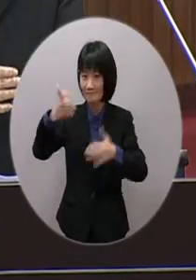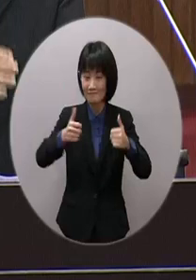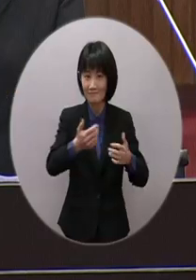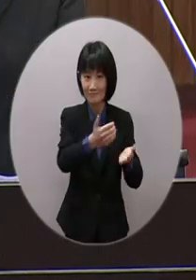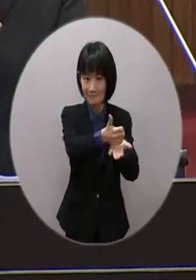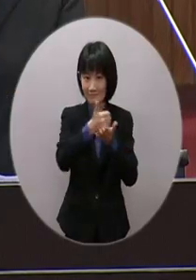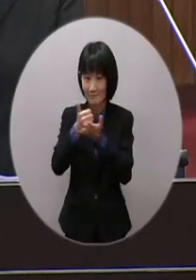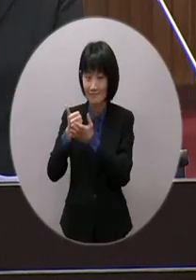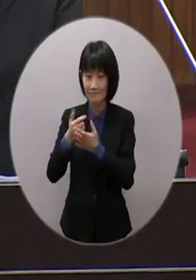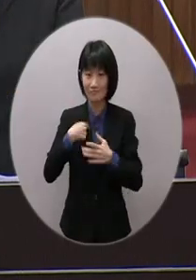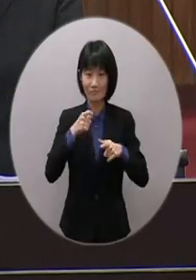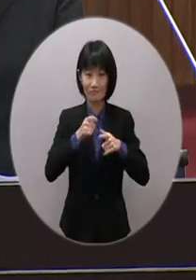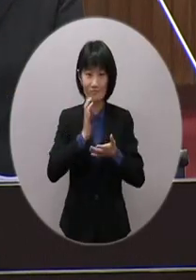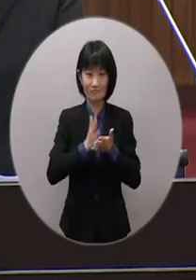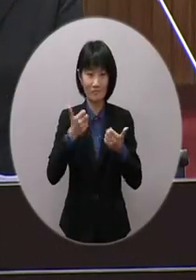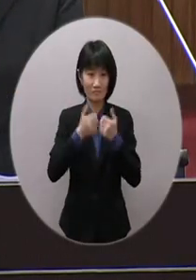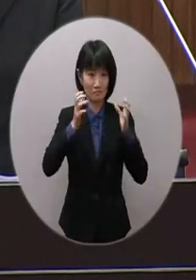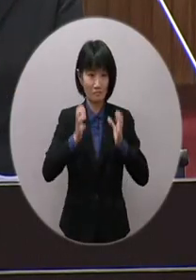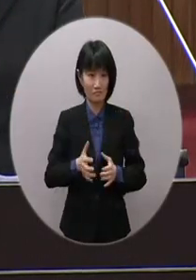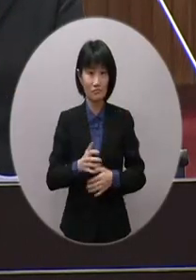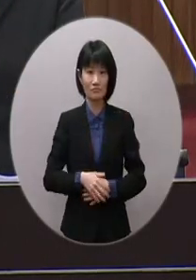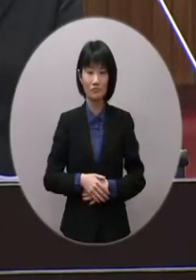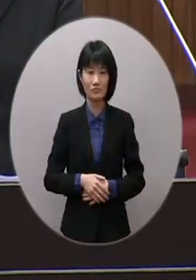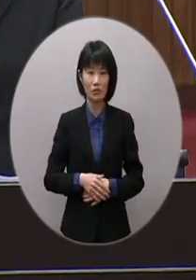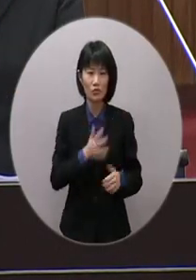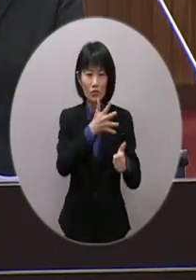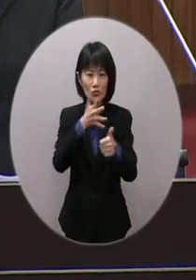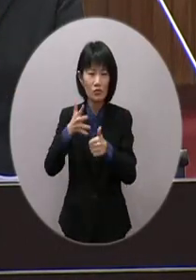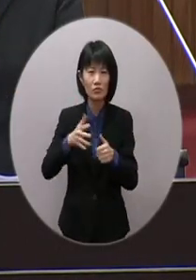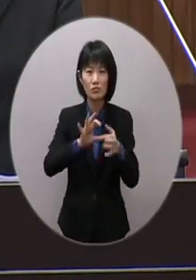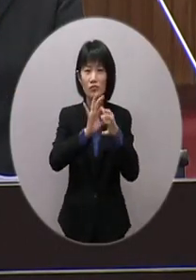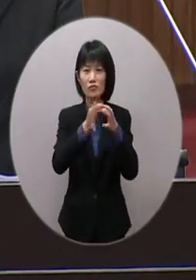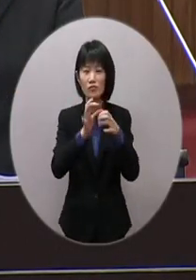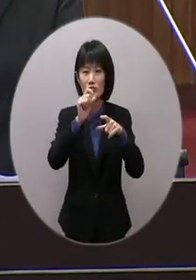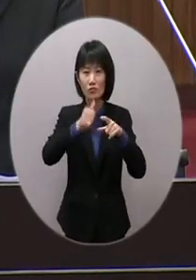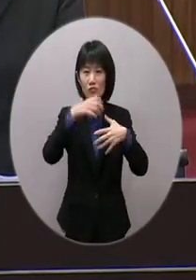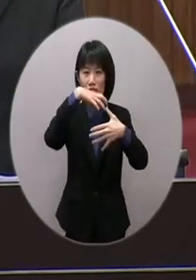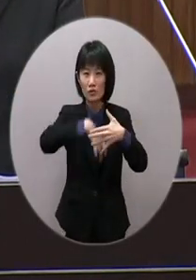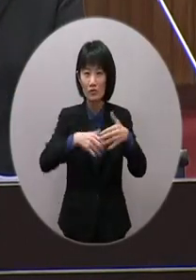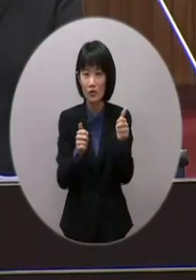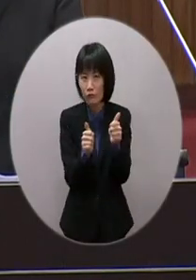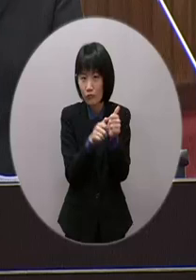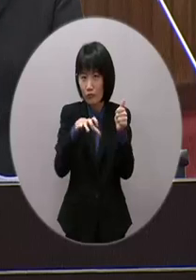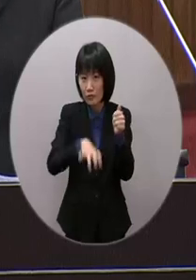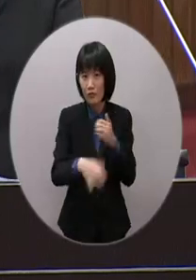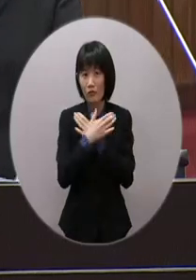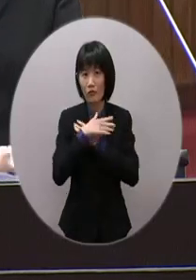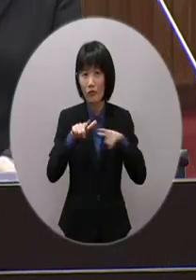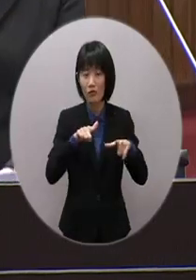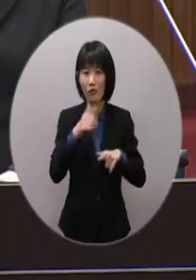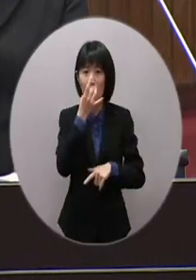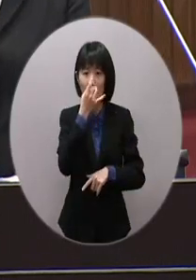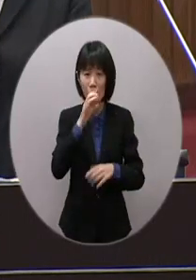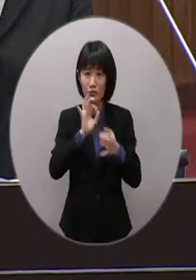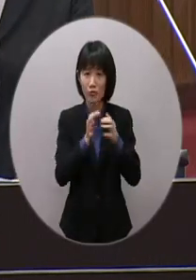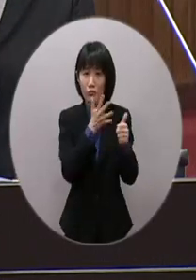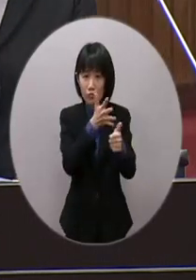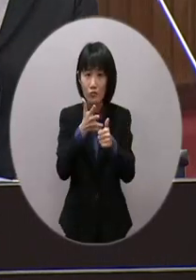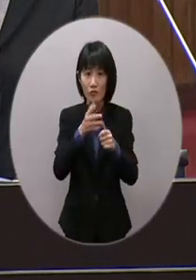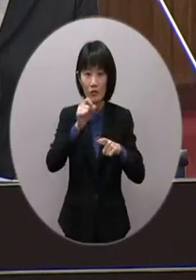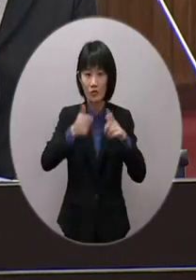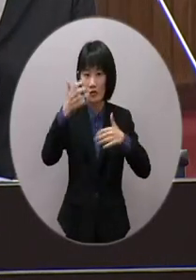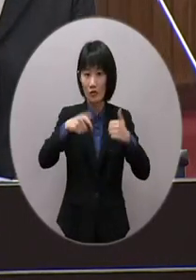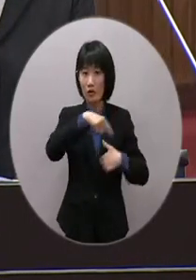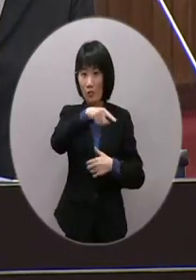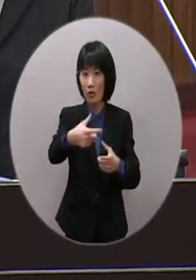分享说为什么他们没有办法设这样的幼儿的一个服务哈。今天我们提到的部分